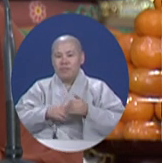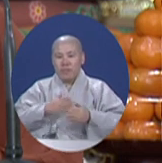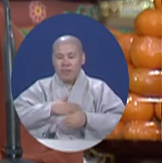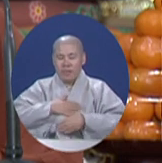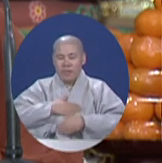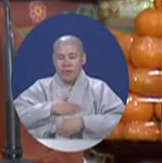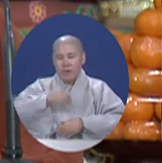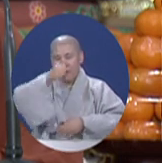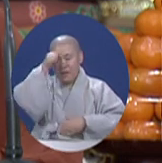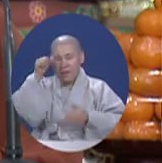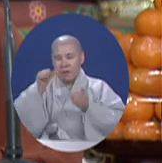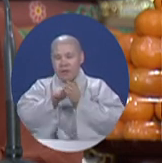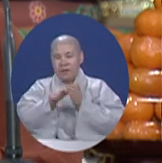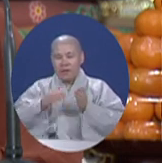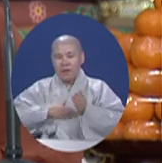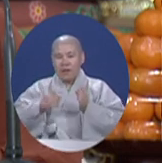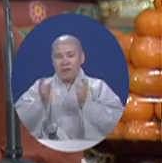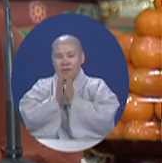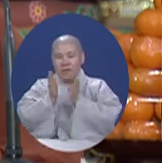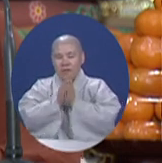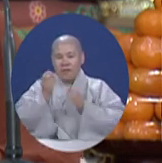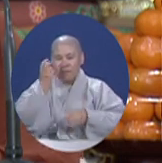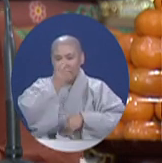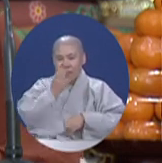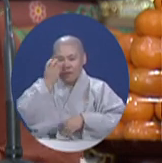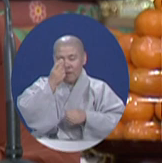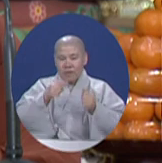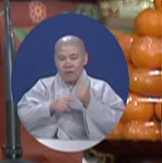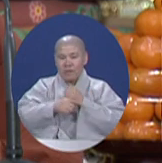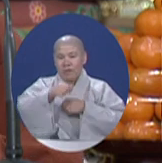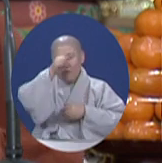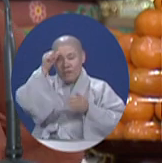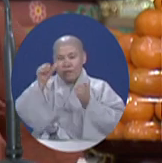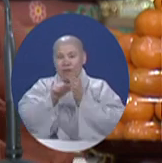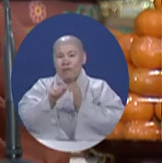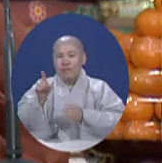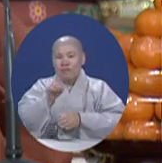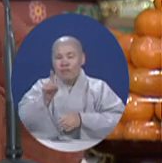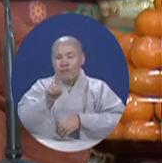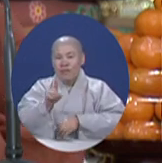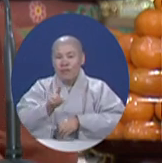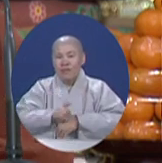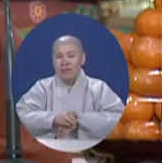자기 인생을 자기가 관리하는 겁니다. 그러면 인생이 뭐냐?